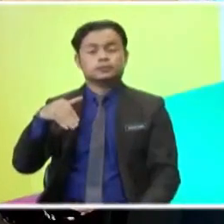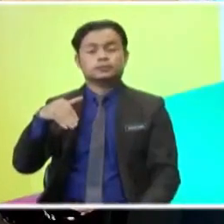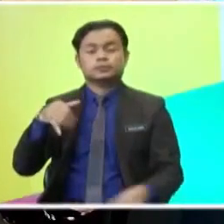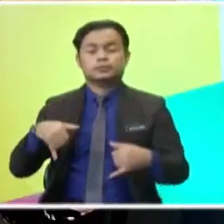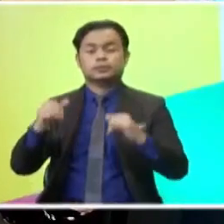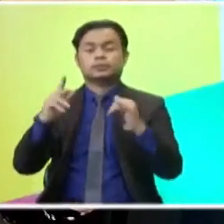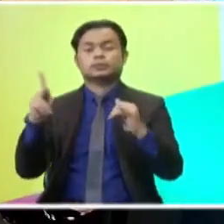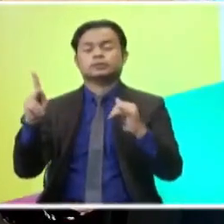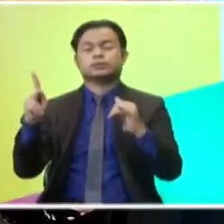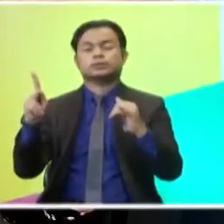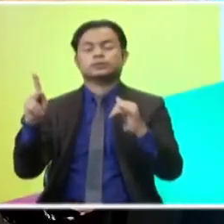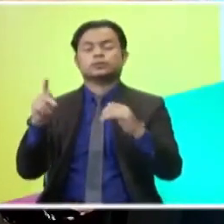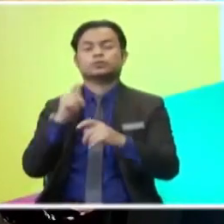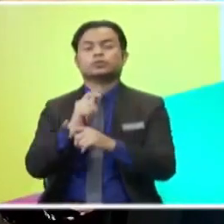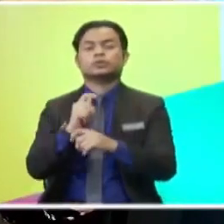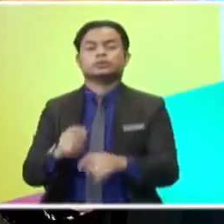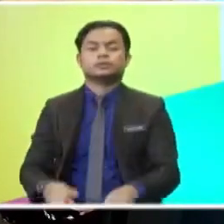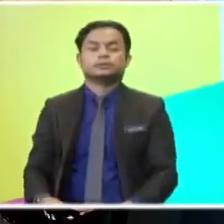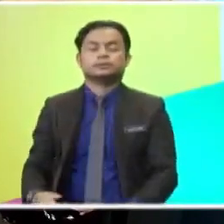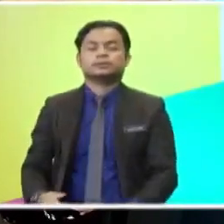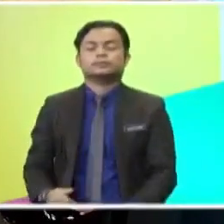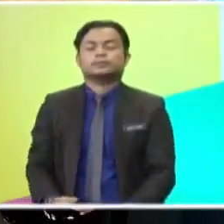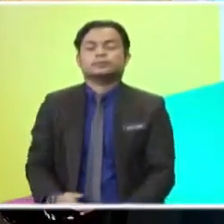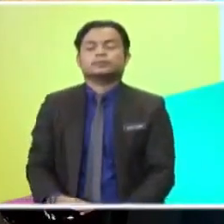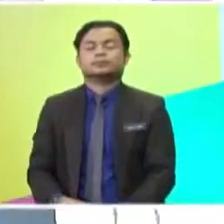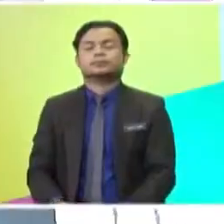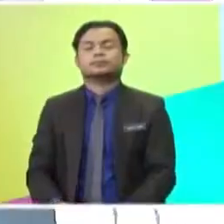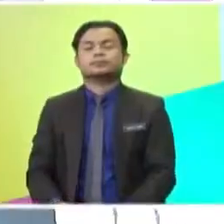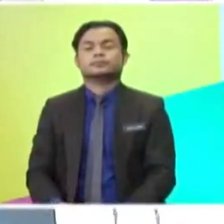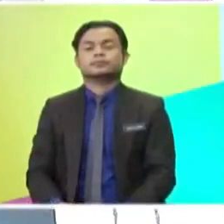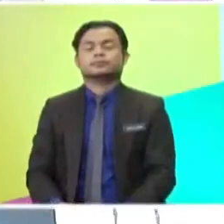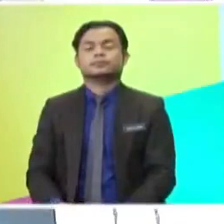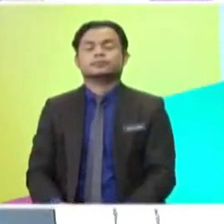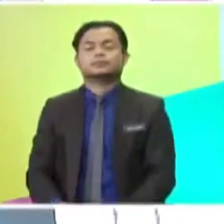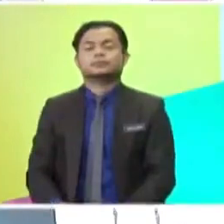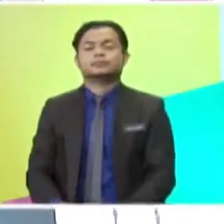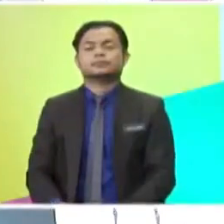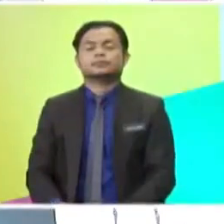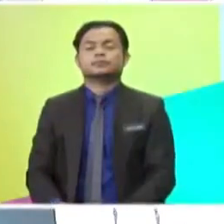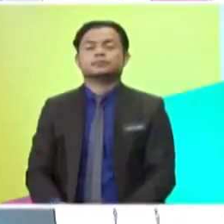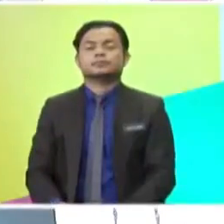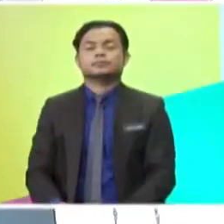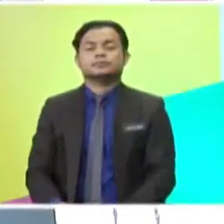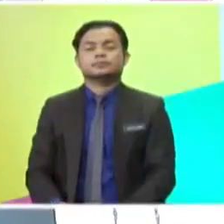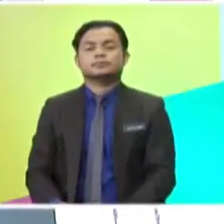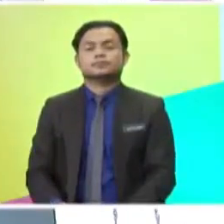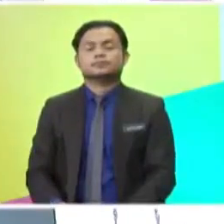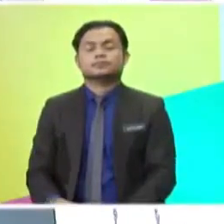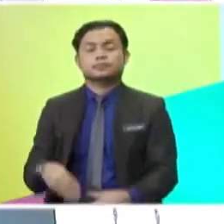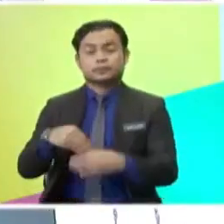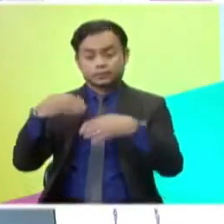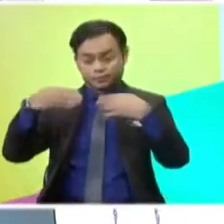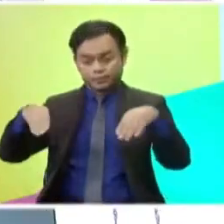Malaysia. Jadi apabila diplomat tu nak datang ke Malaysia, dia kena menghadap dulu Yang di-Pertuan Agong. Okey, itu dalam bidang